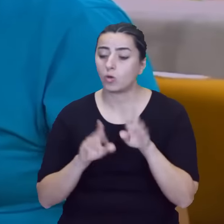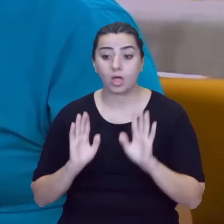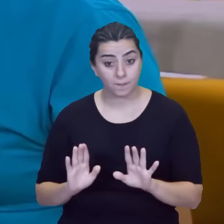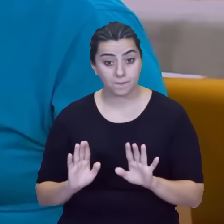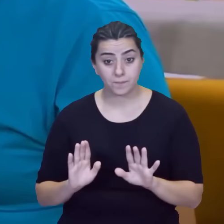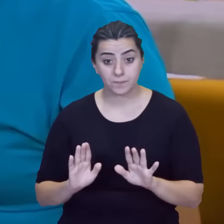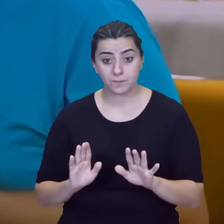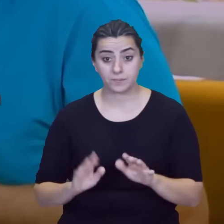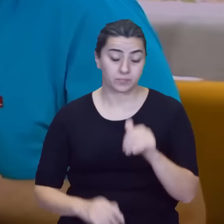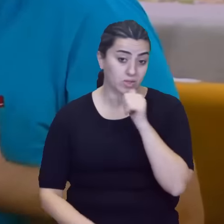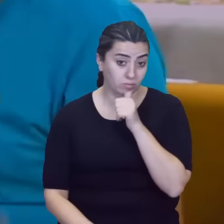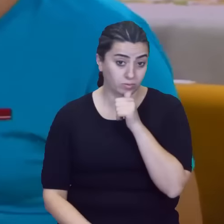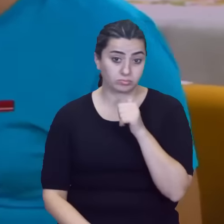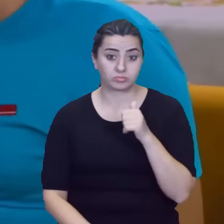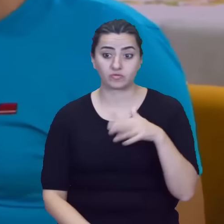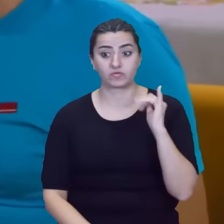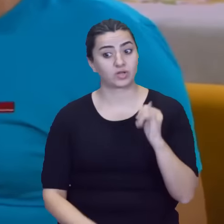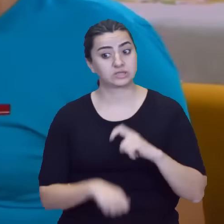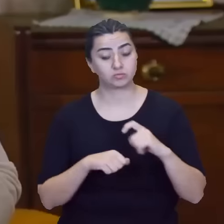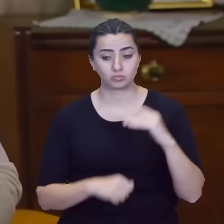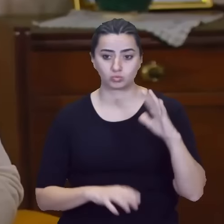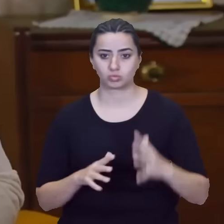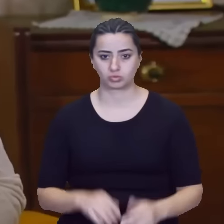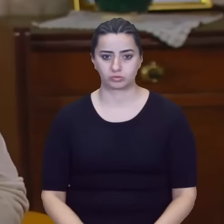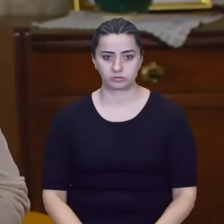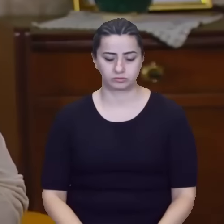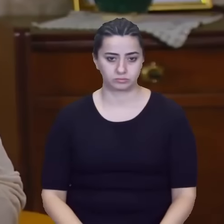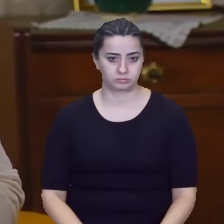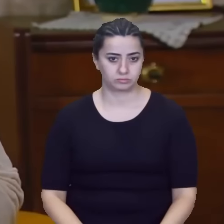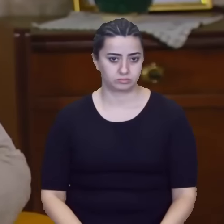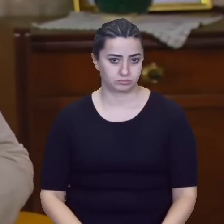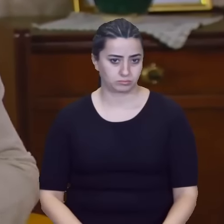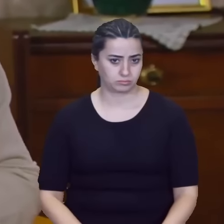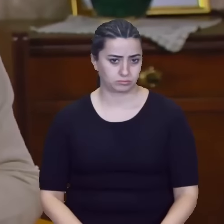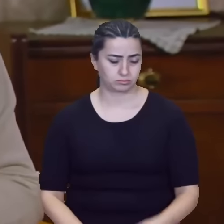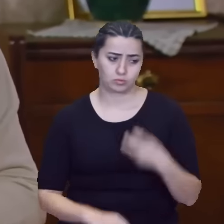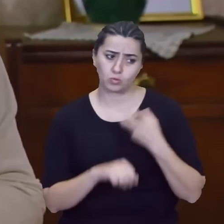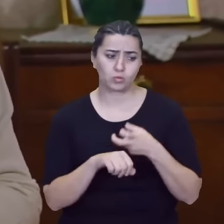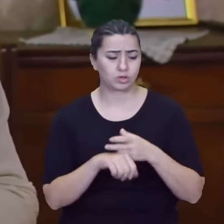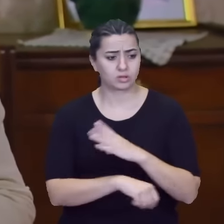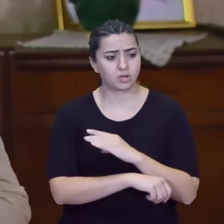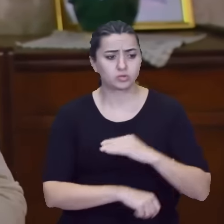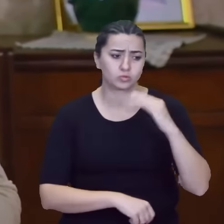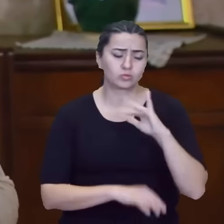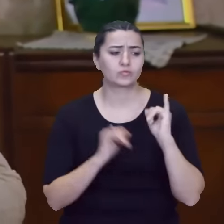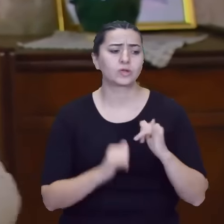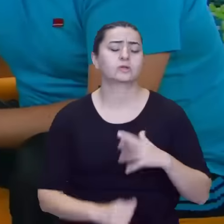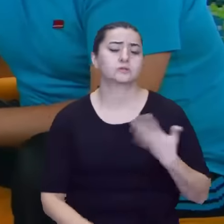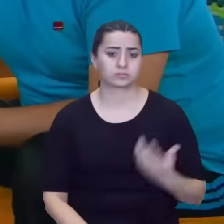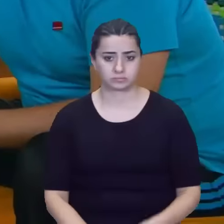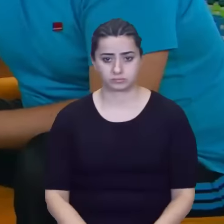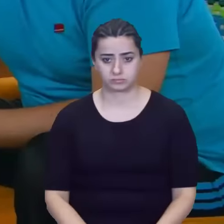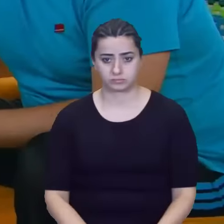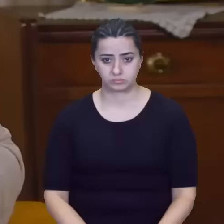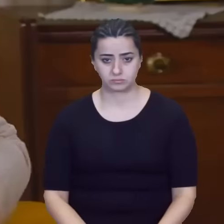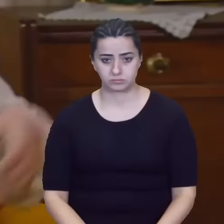Ama babam gittikçe asabı bozuluyor adamın ya. Evet, vallahi Allah korusun, bak tansiyon mansiyonu var adamın ha.